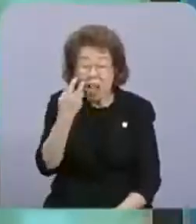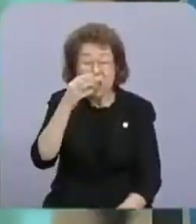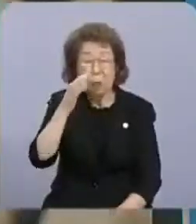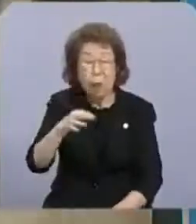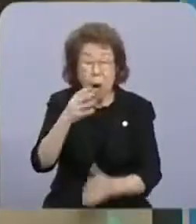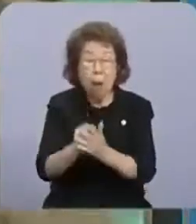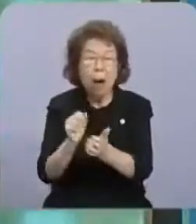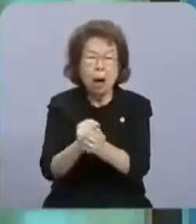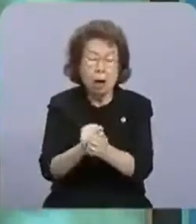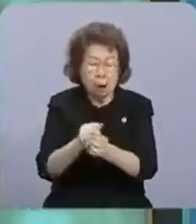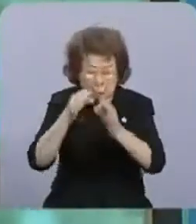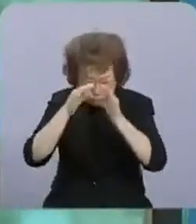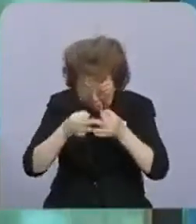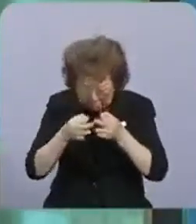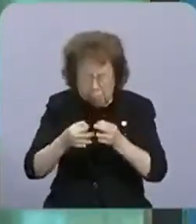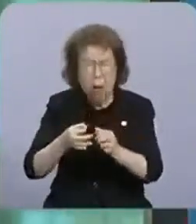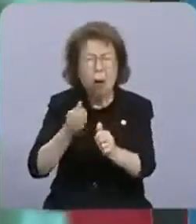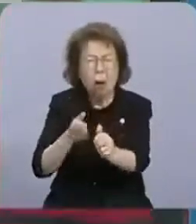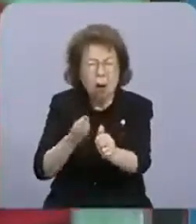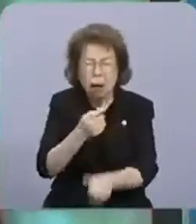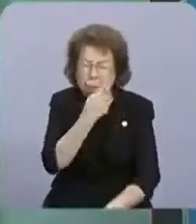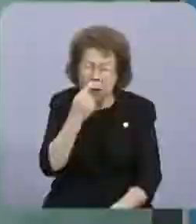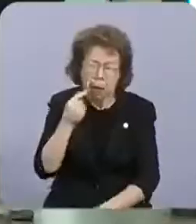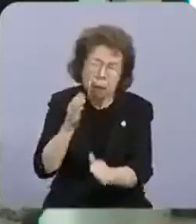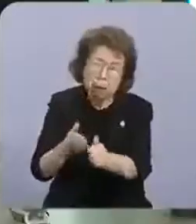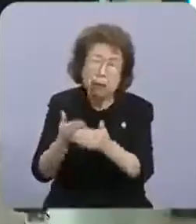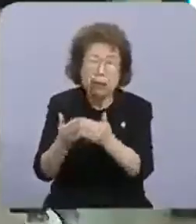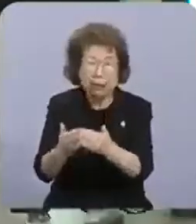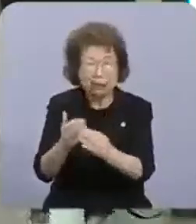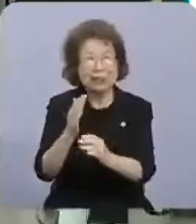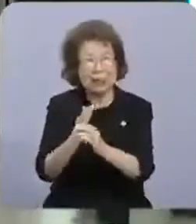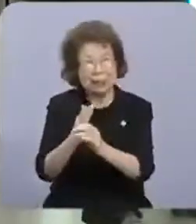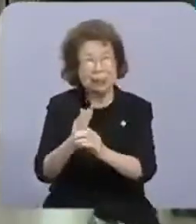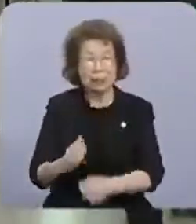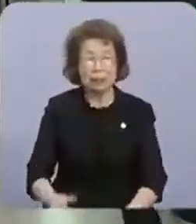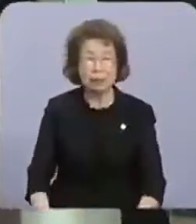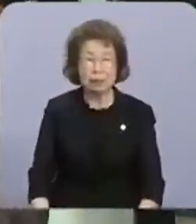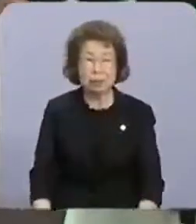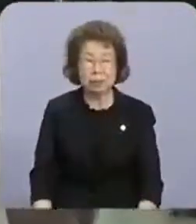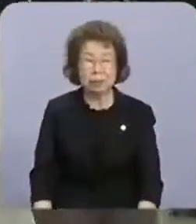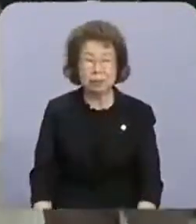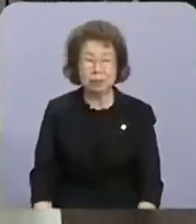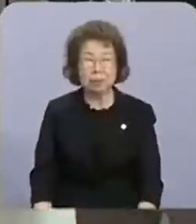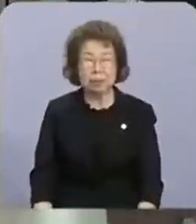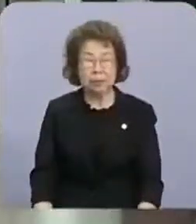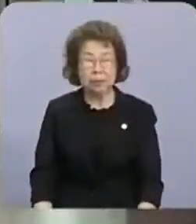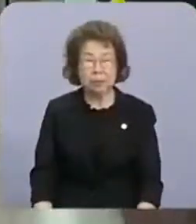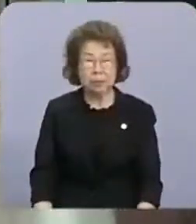감염 여부를 확인해달라고 강조했습니다. KBS 뉴스 최휘지입니다.